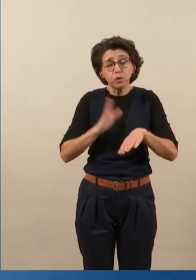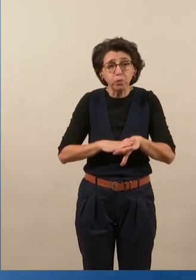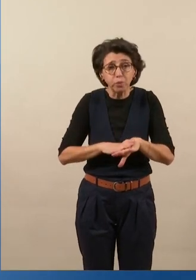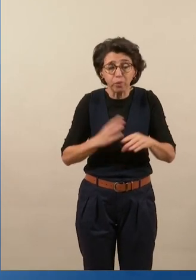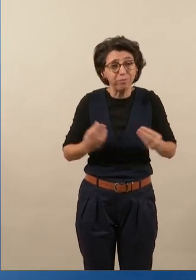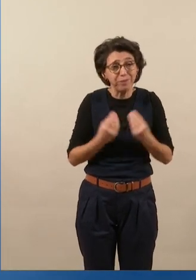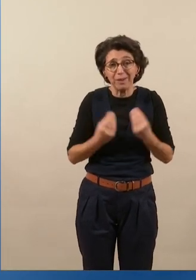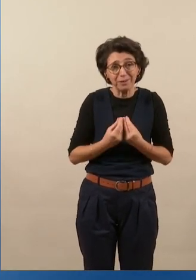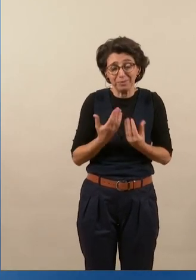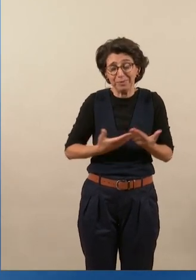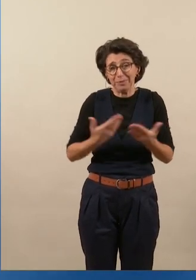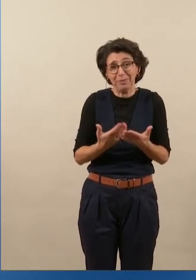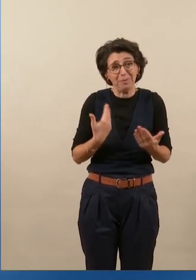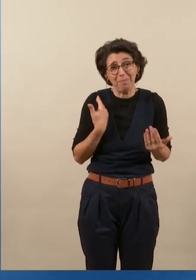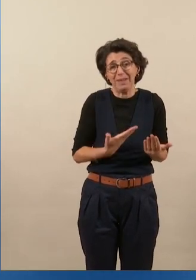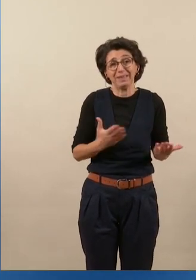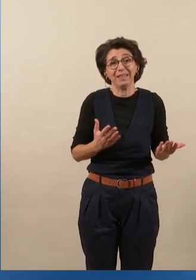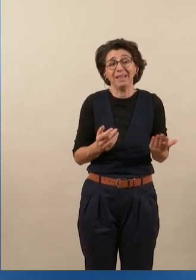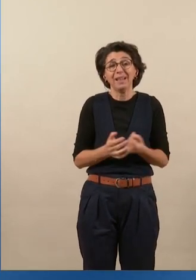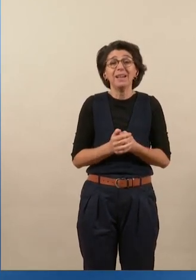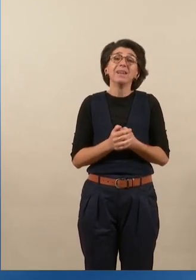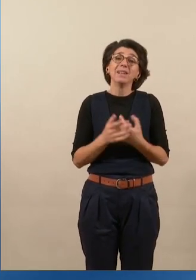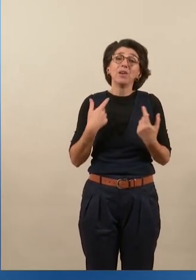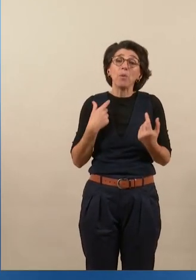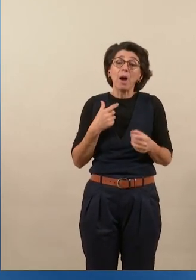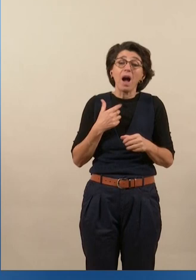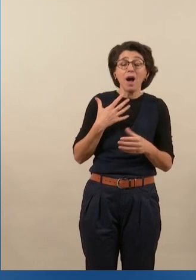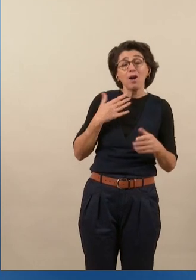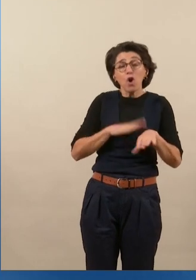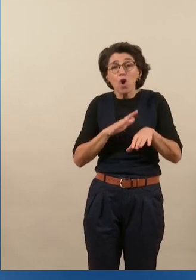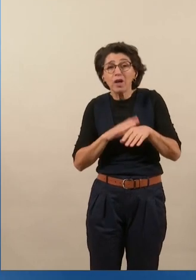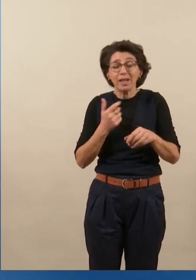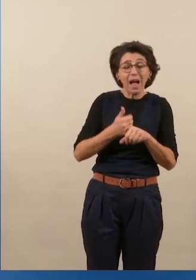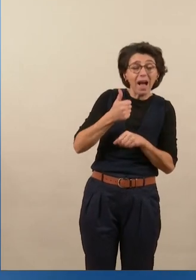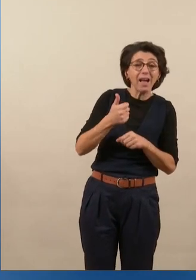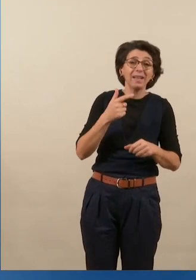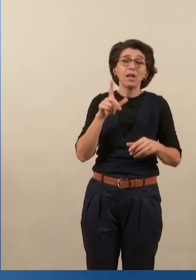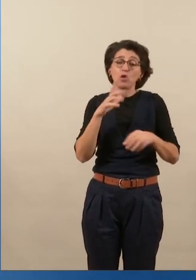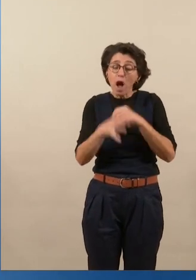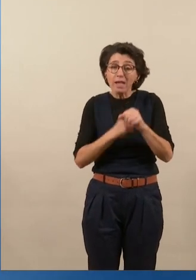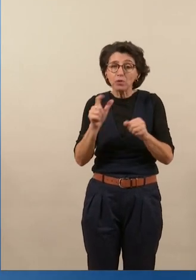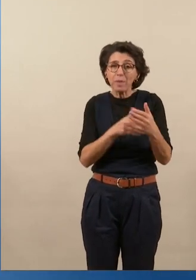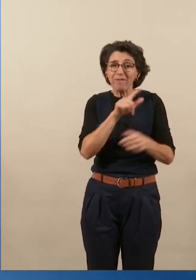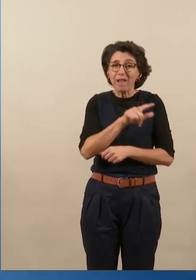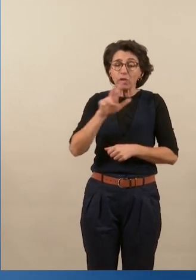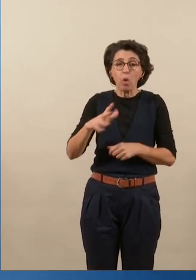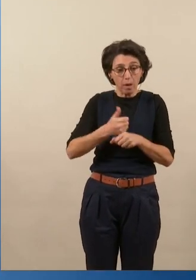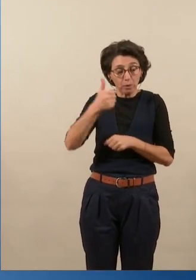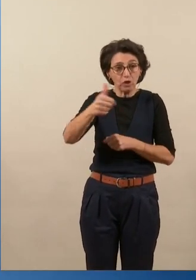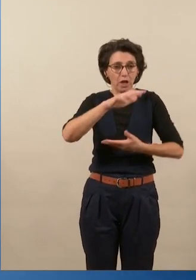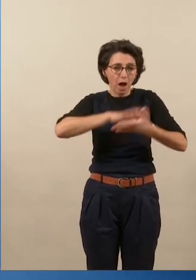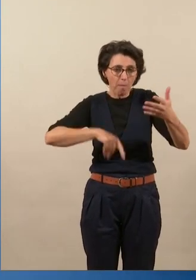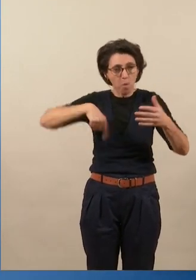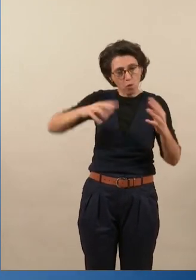une invitation à faire mieux en pour cette année pour l'année 2023 pour que l'an prochain le rapport que nous étudierons soit